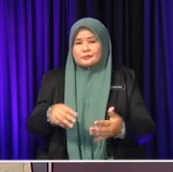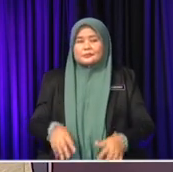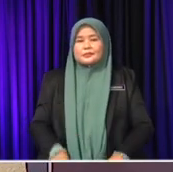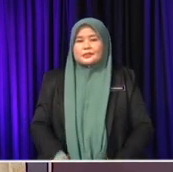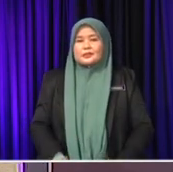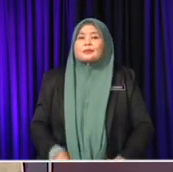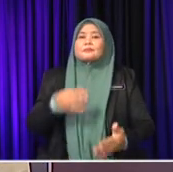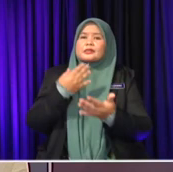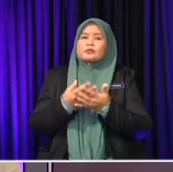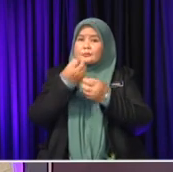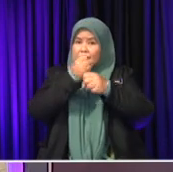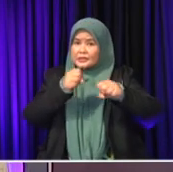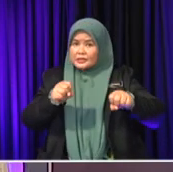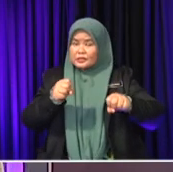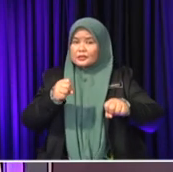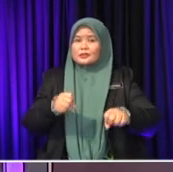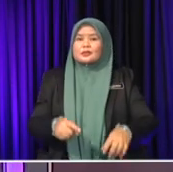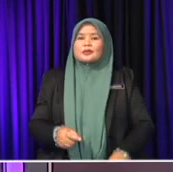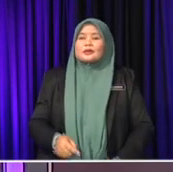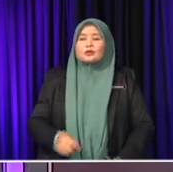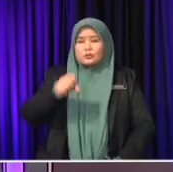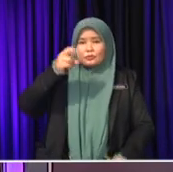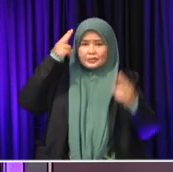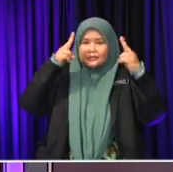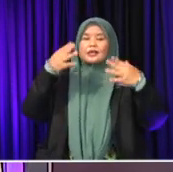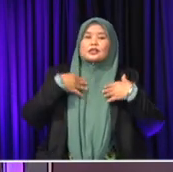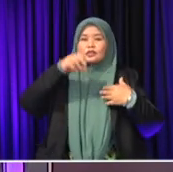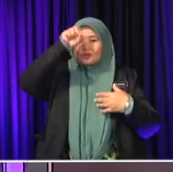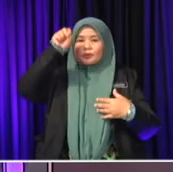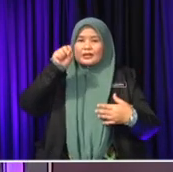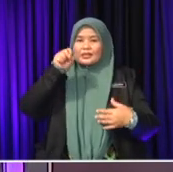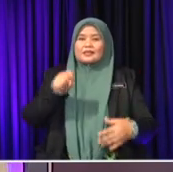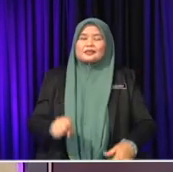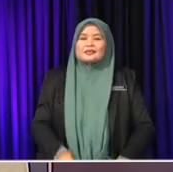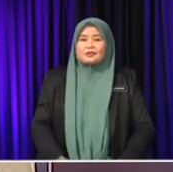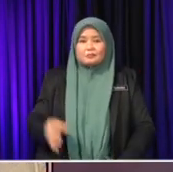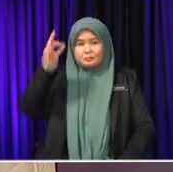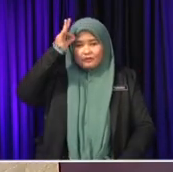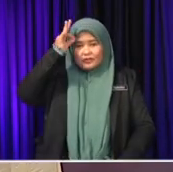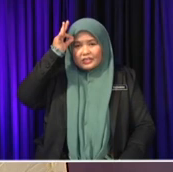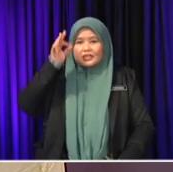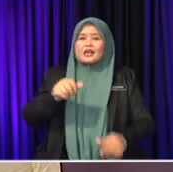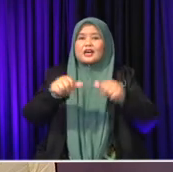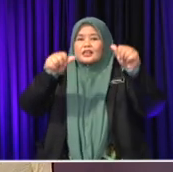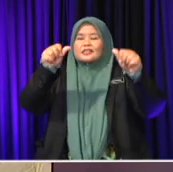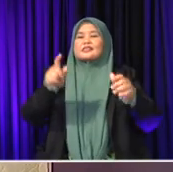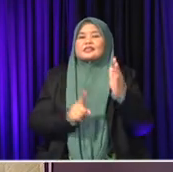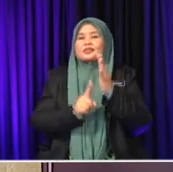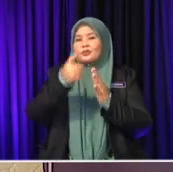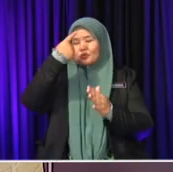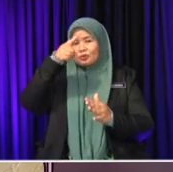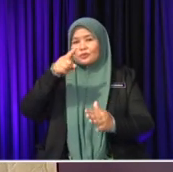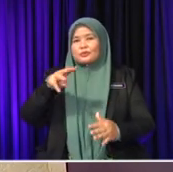rumah pastinya telah bersedia Ustadzah ada soalan kemahiran berpikir atas tinggi untuk Anda coba kita lihat